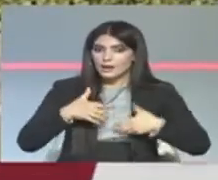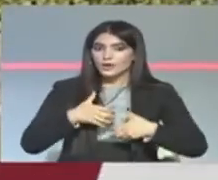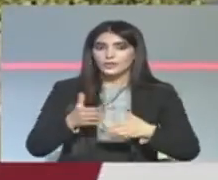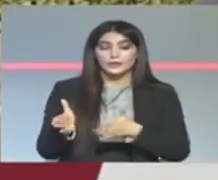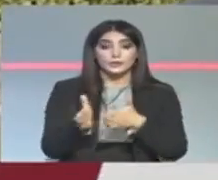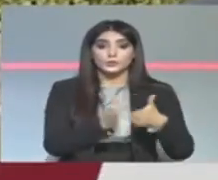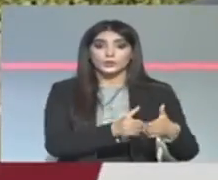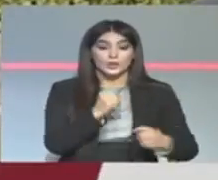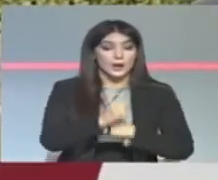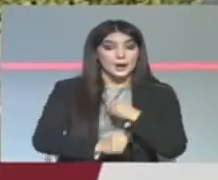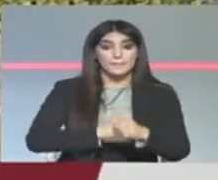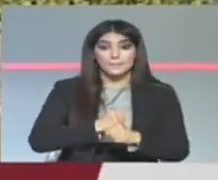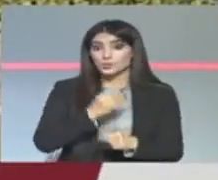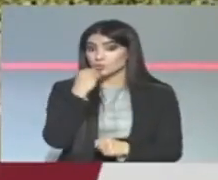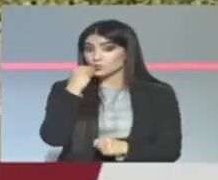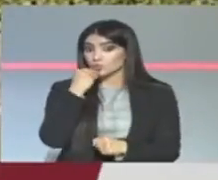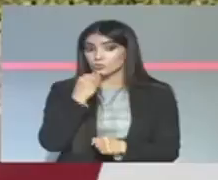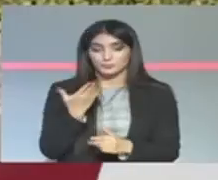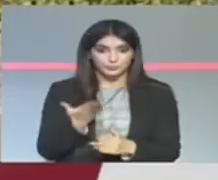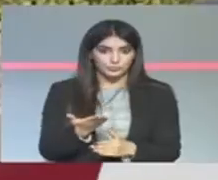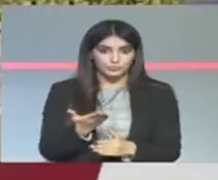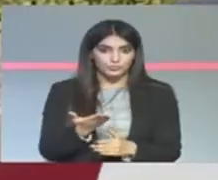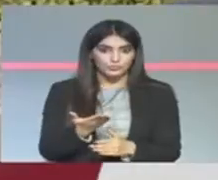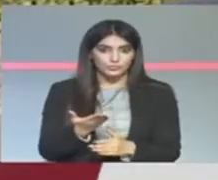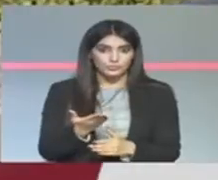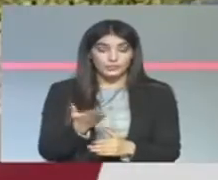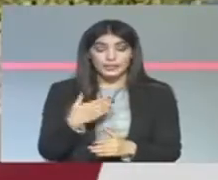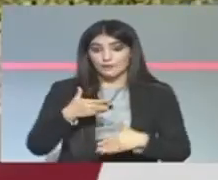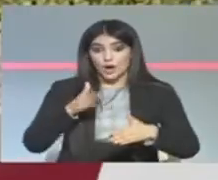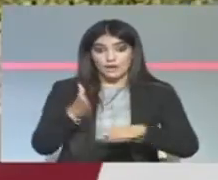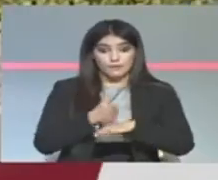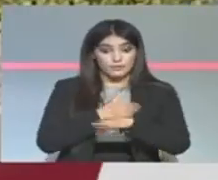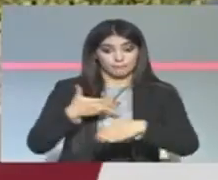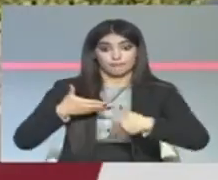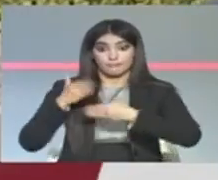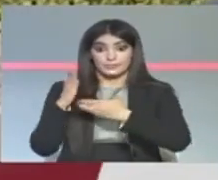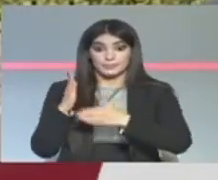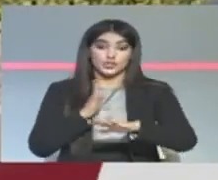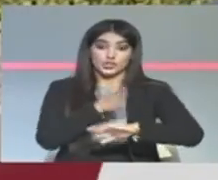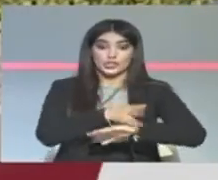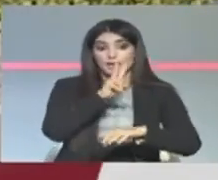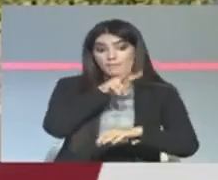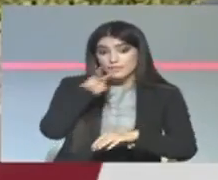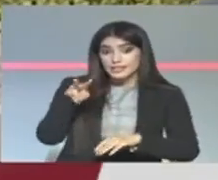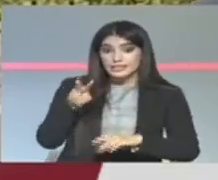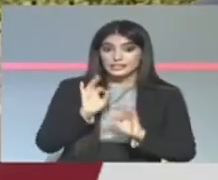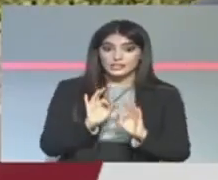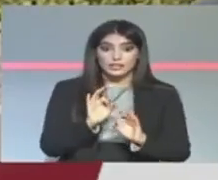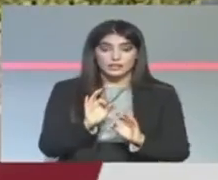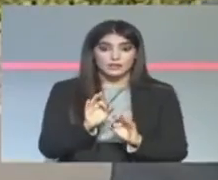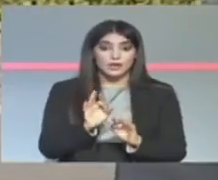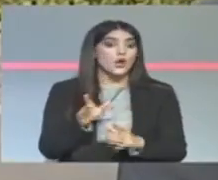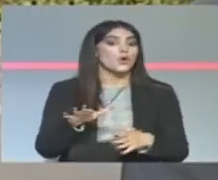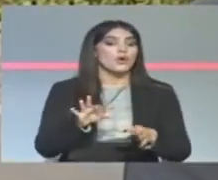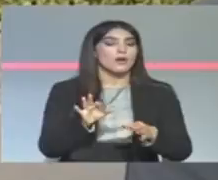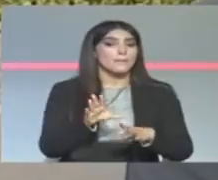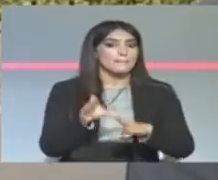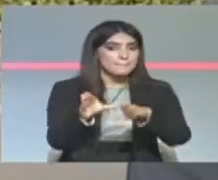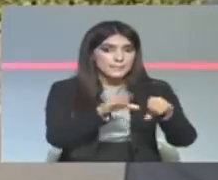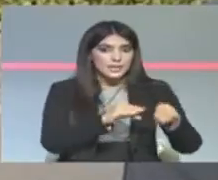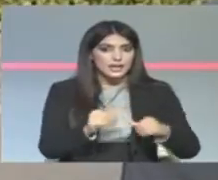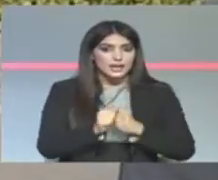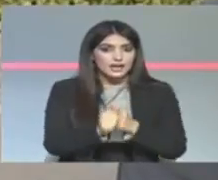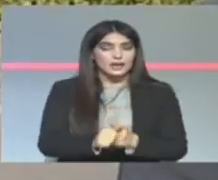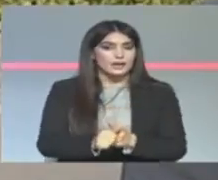الاستهلاك نقوم من قبل من ضرب التوريد بزيارات ميدانيه لاهم الورشات الى